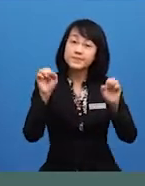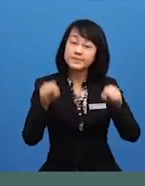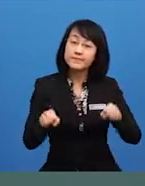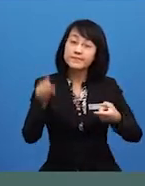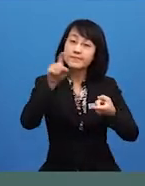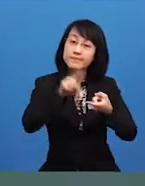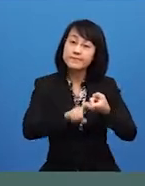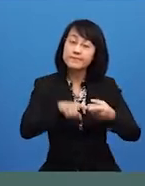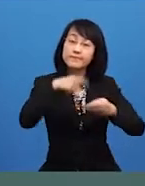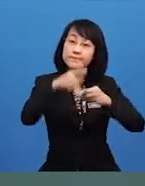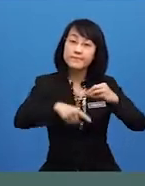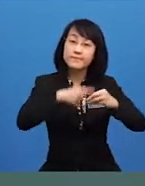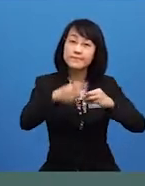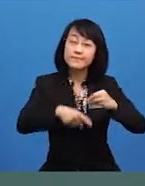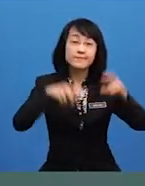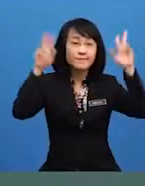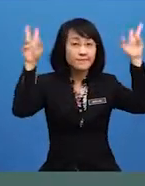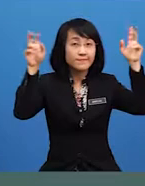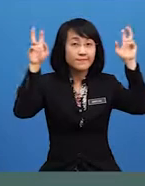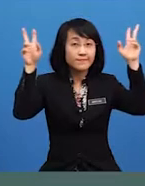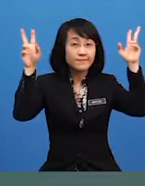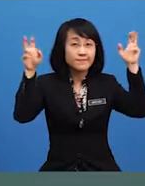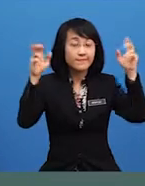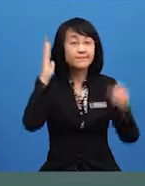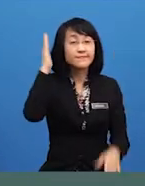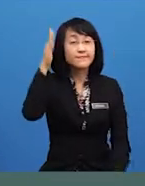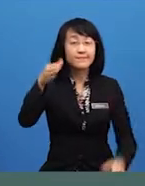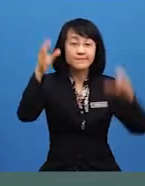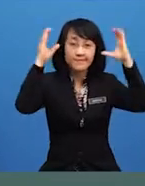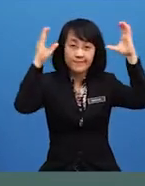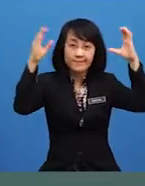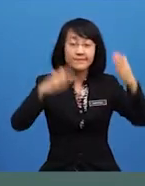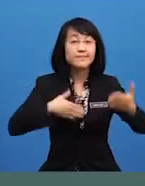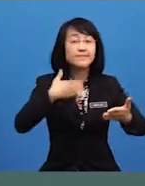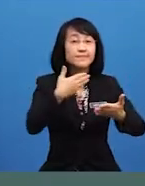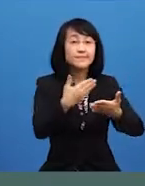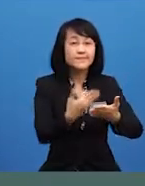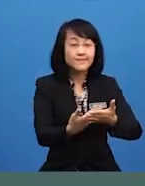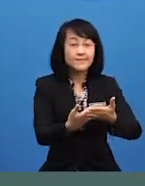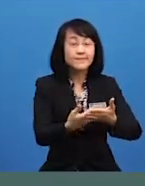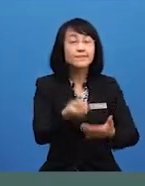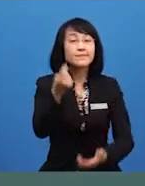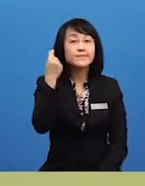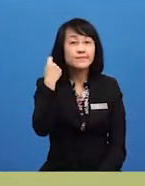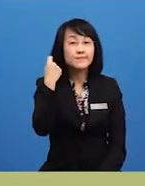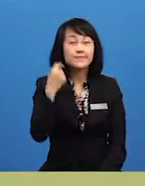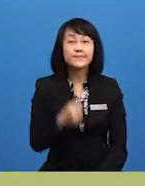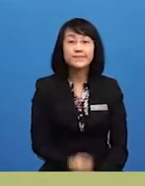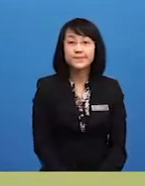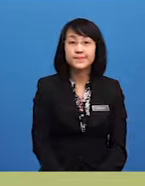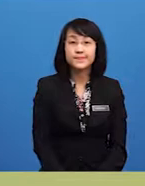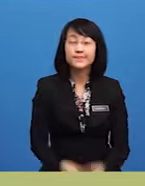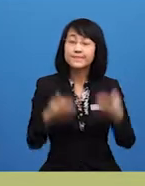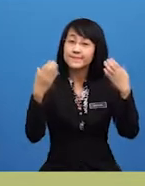kaitkan tentang tajuk yang akan cikgu sampaikan sebentar lagi?